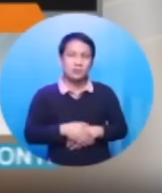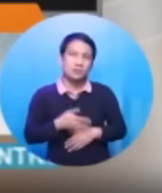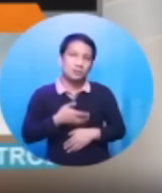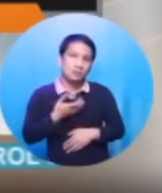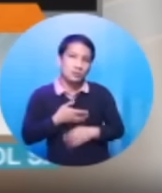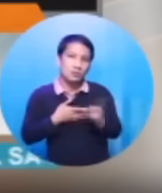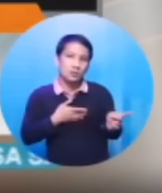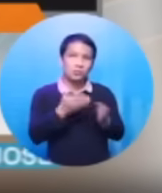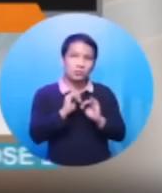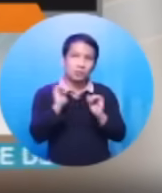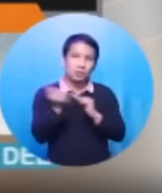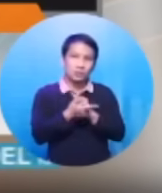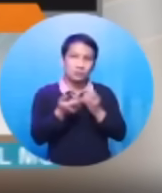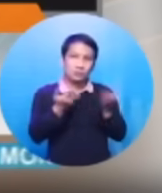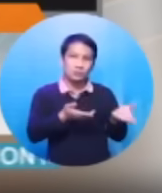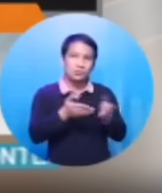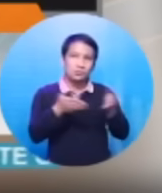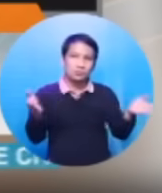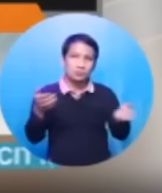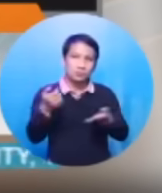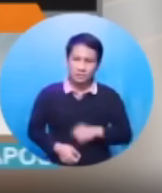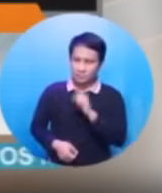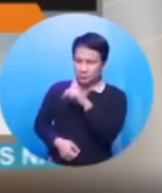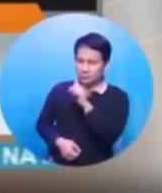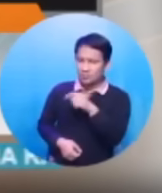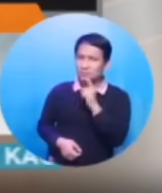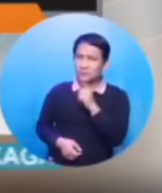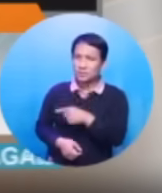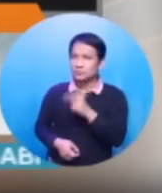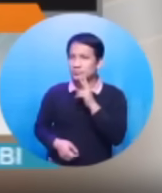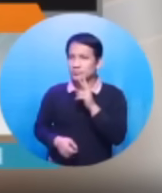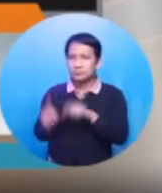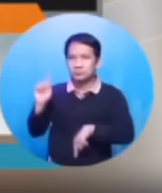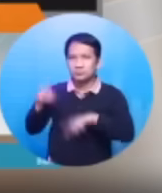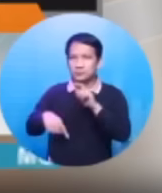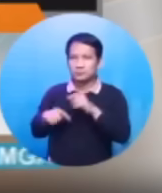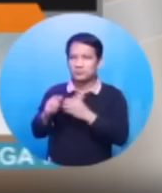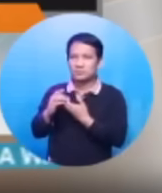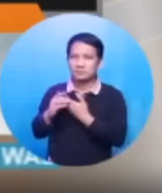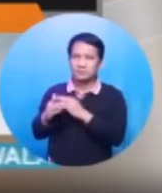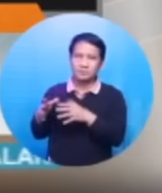kapatid ko para sa'yo. Pero